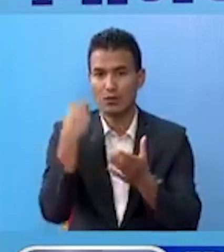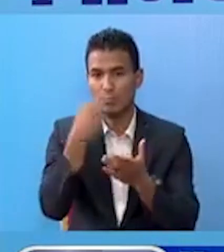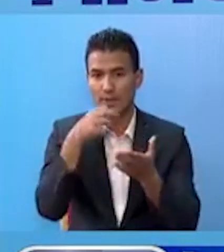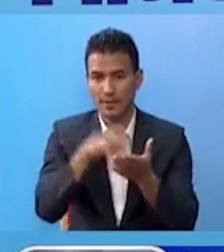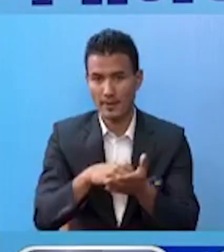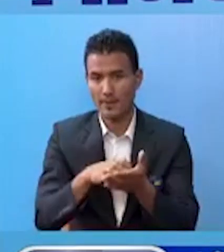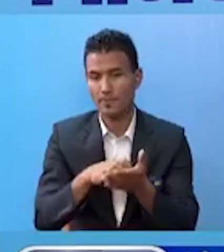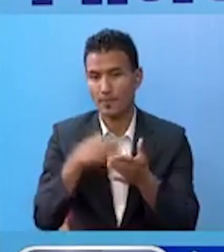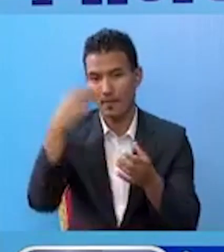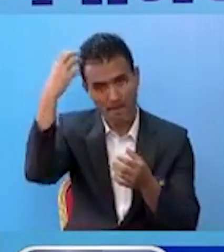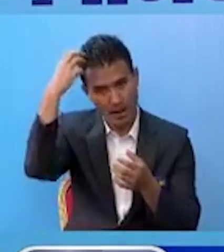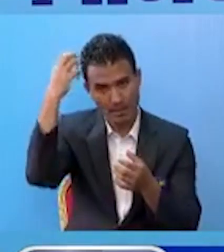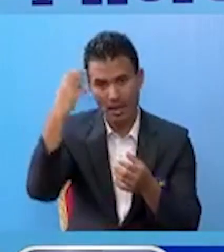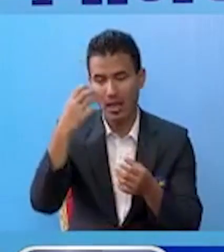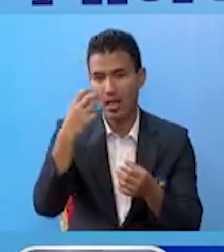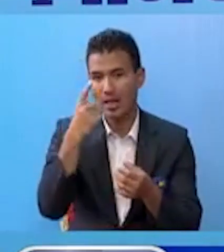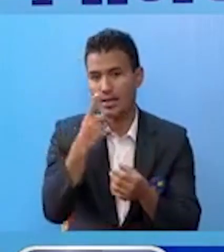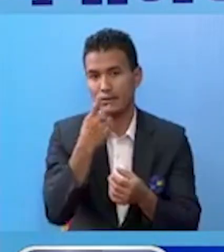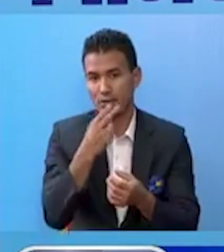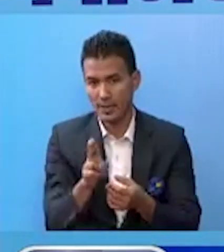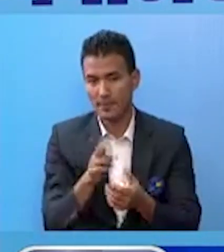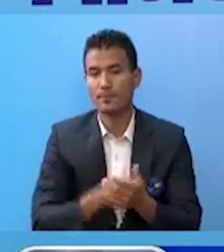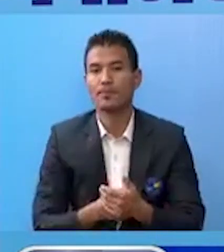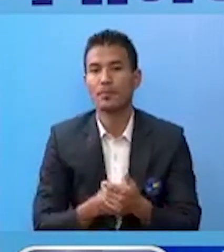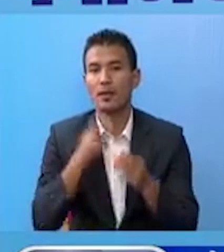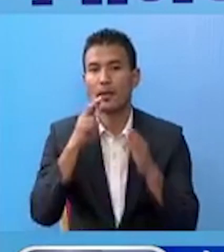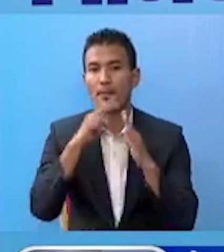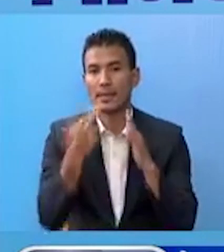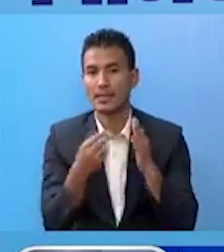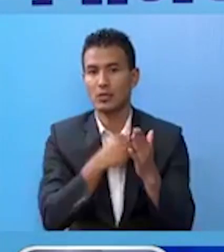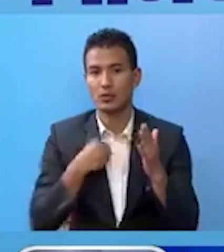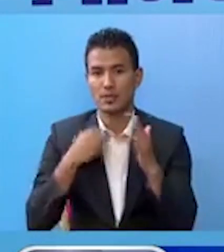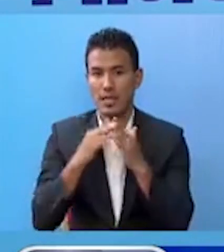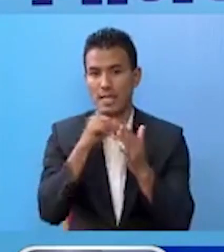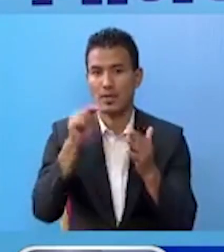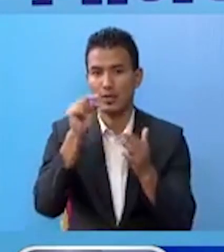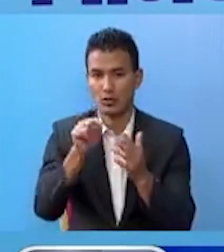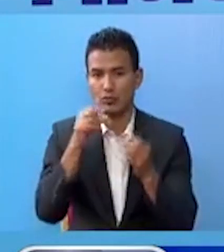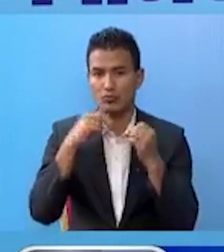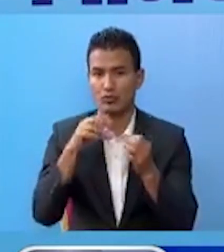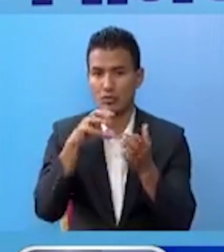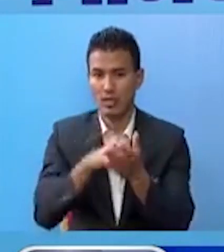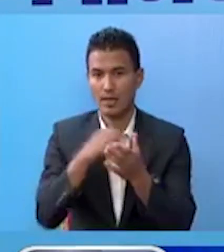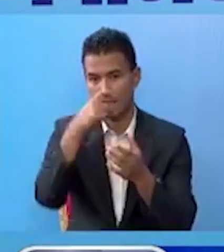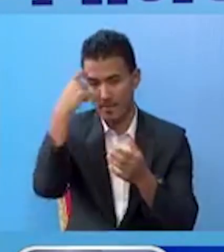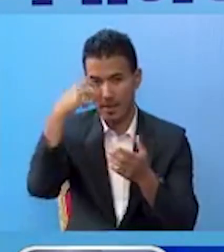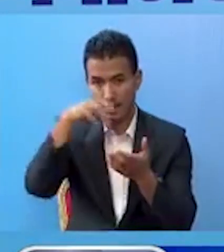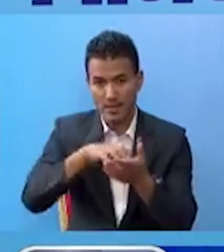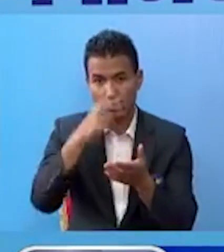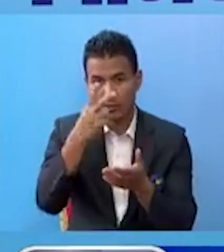रूपन्देहीमा पाल्पाका एकजना, भेरी अस्पताल नेपालगंज प्रयोगशालामा बाँकेका